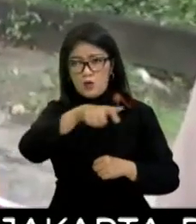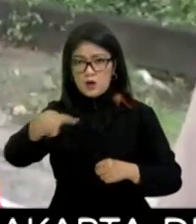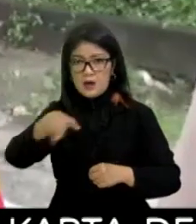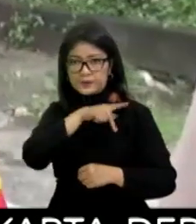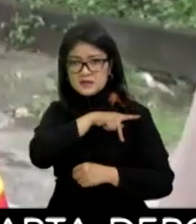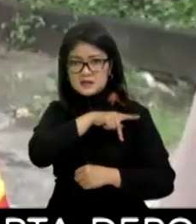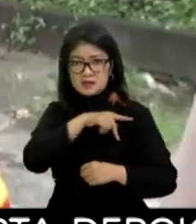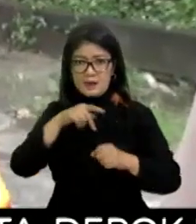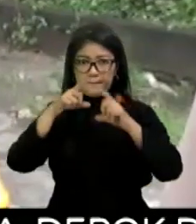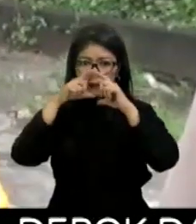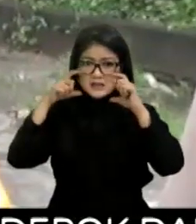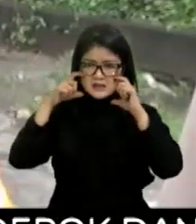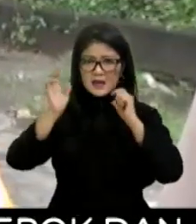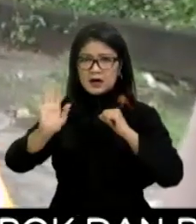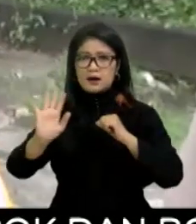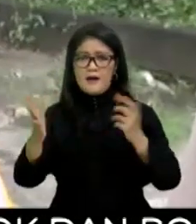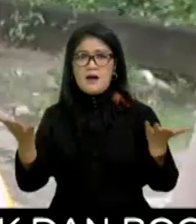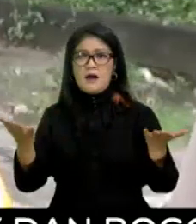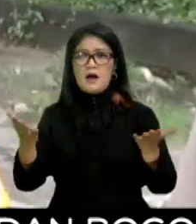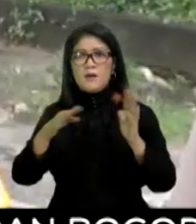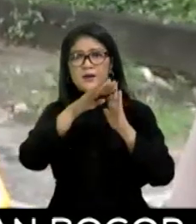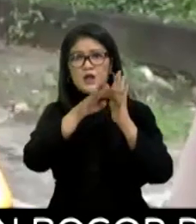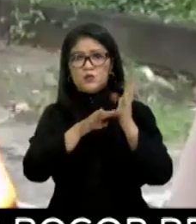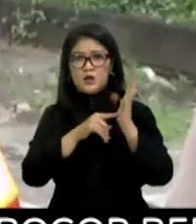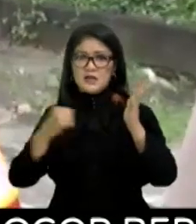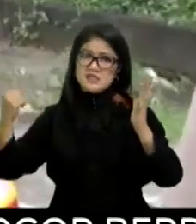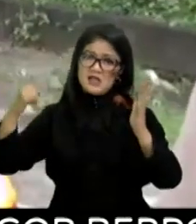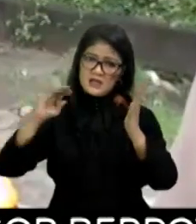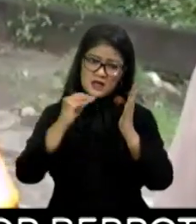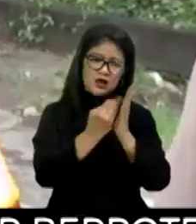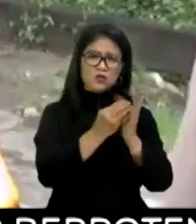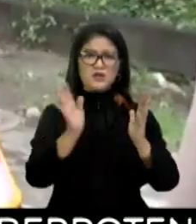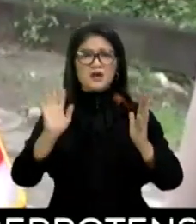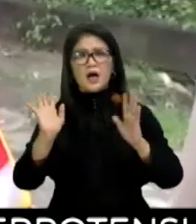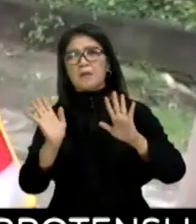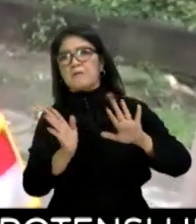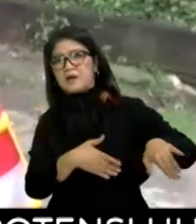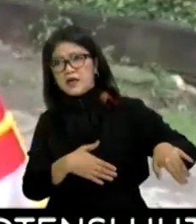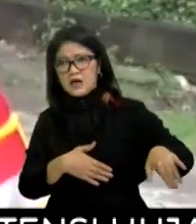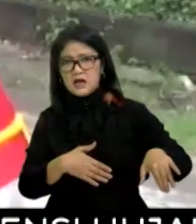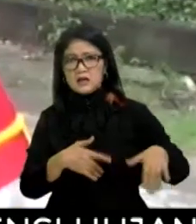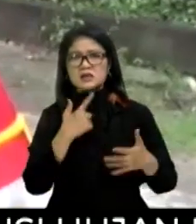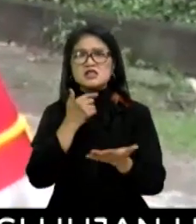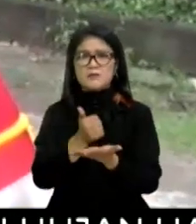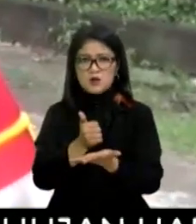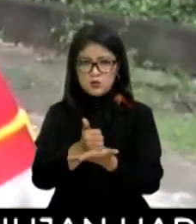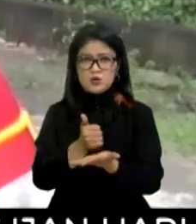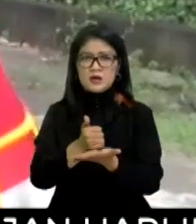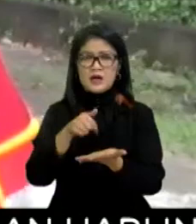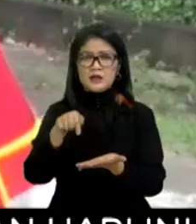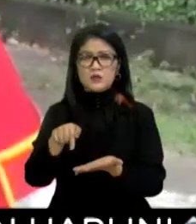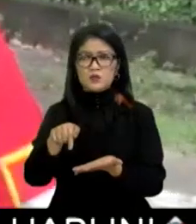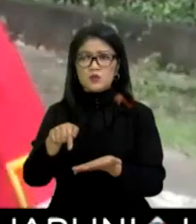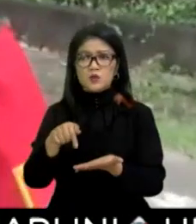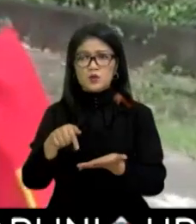masker artinya proses tidak terpenuhi disana sehingga Kami sebenarnya tidak kasar